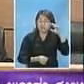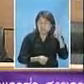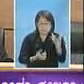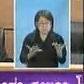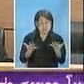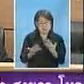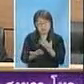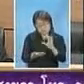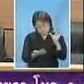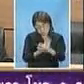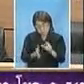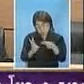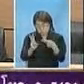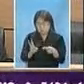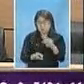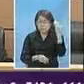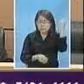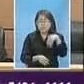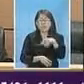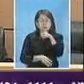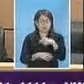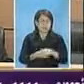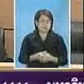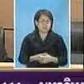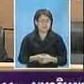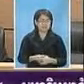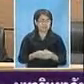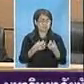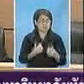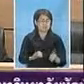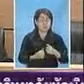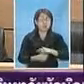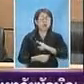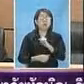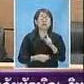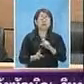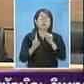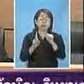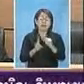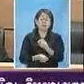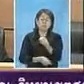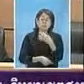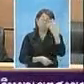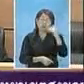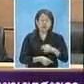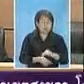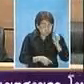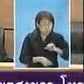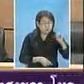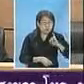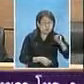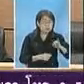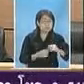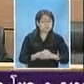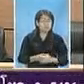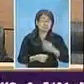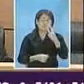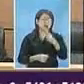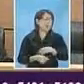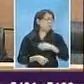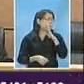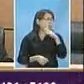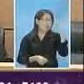กล่องคุณรังสีมาก็มั่วละก็วันละเมื่อกี้คุณบอกวันละแสนเนี่ยเห็นมั้ยท่านประธานก็โกห